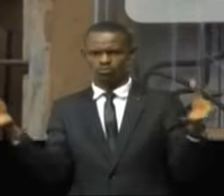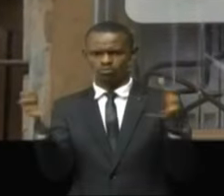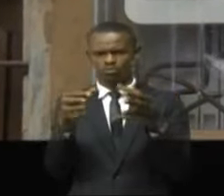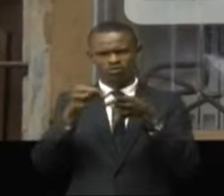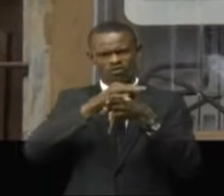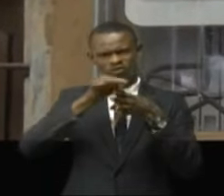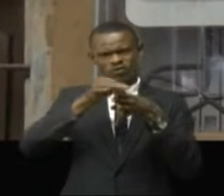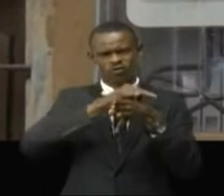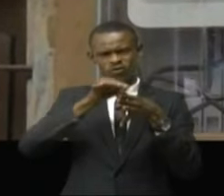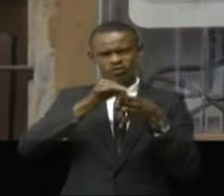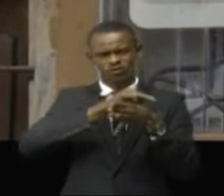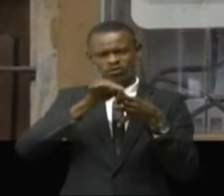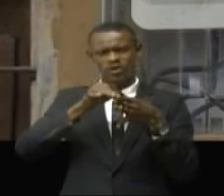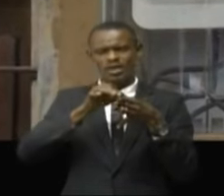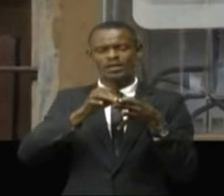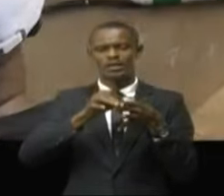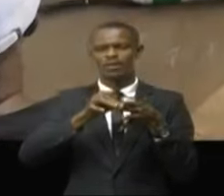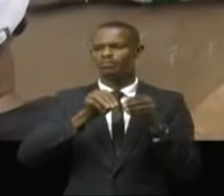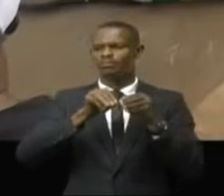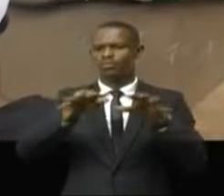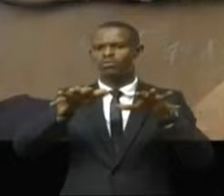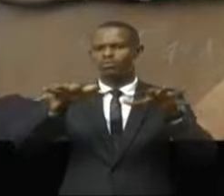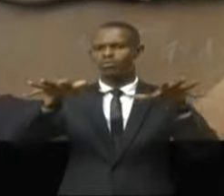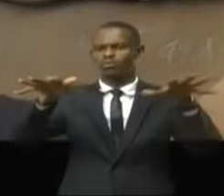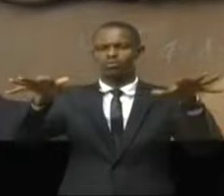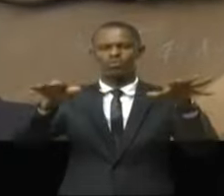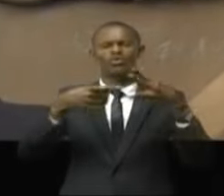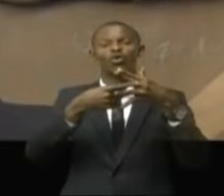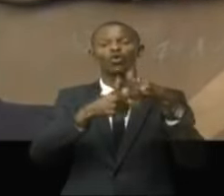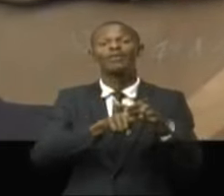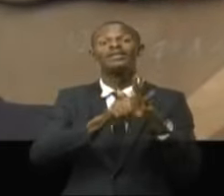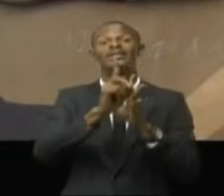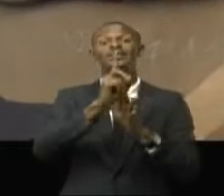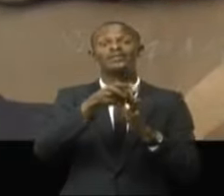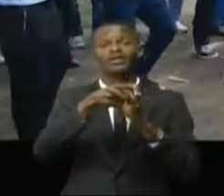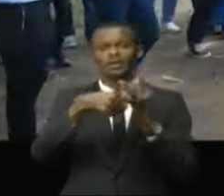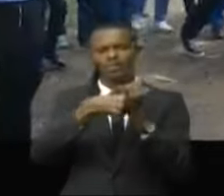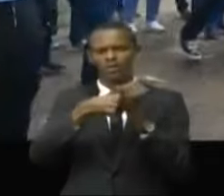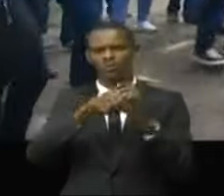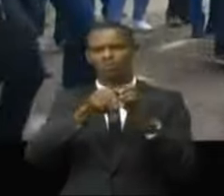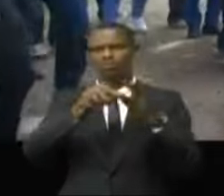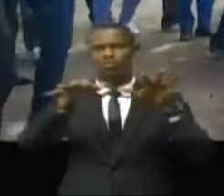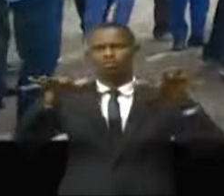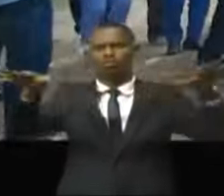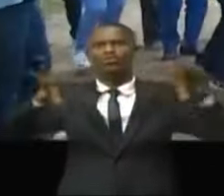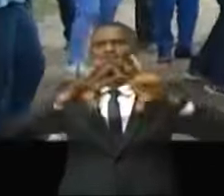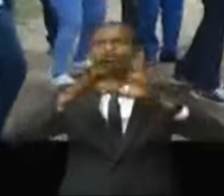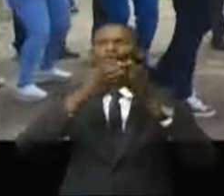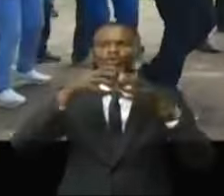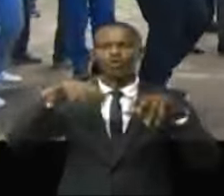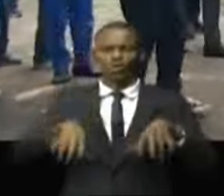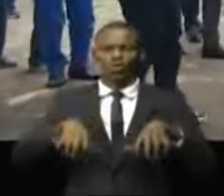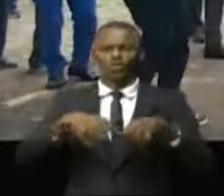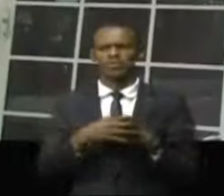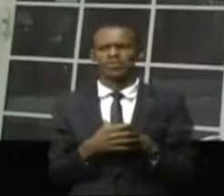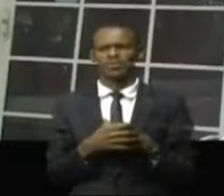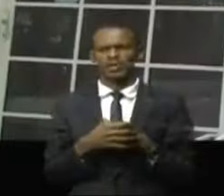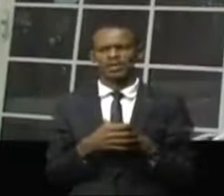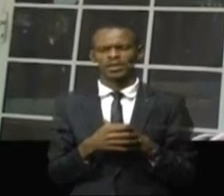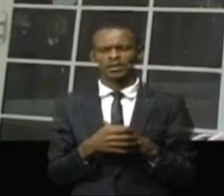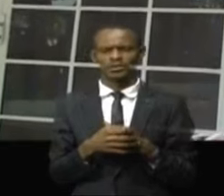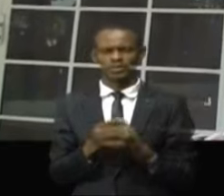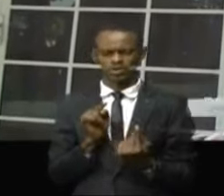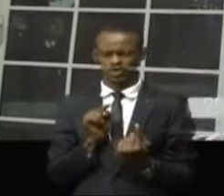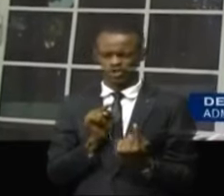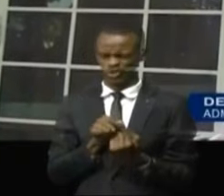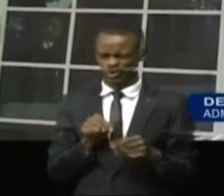clients, va s'étendre sur toute l'étendue du territoire national. Les résultats sont jusque-là positifs. Le